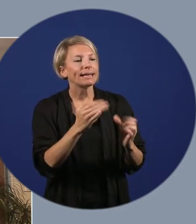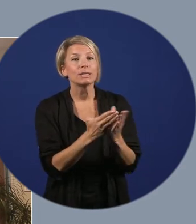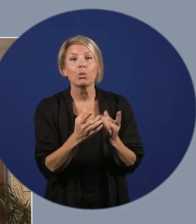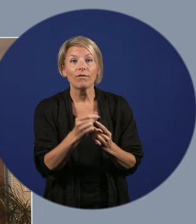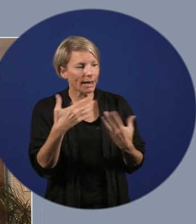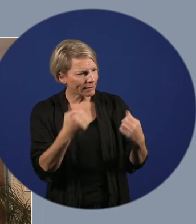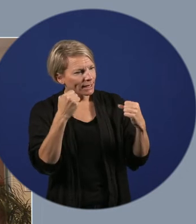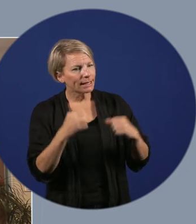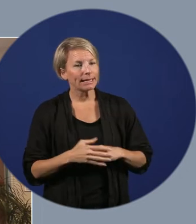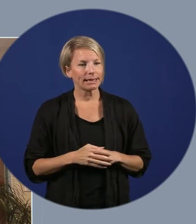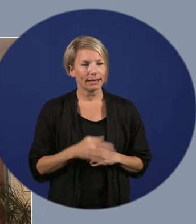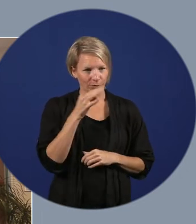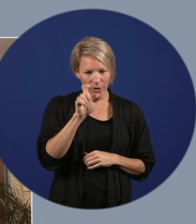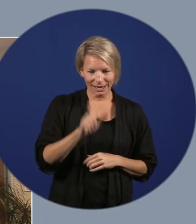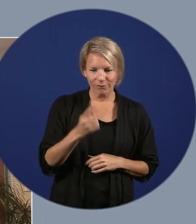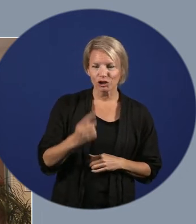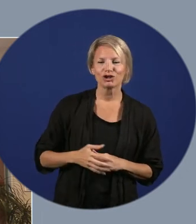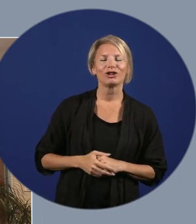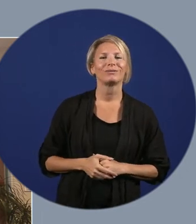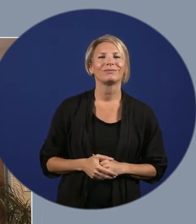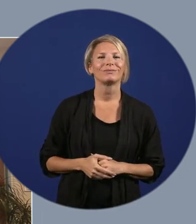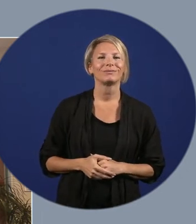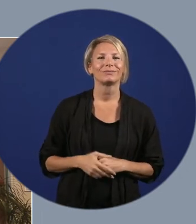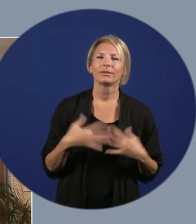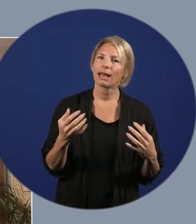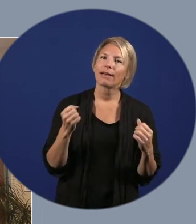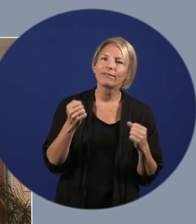Ska vi börja med dig? Nej.